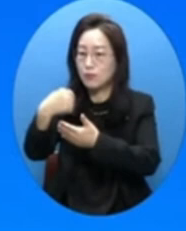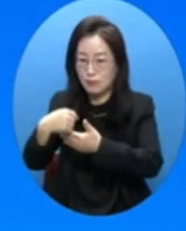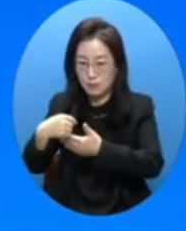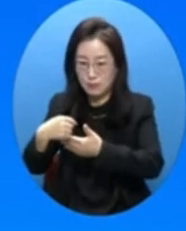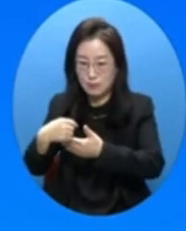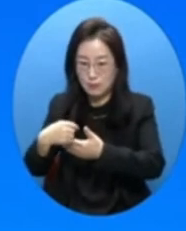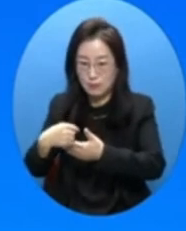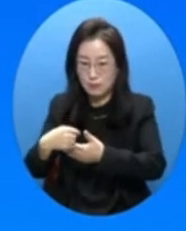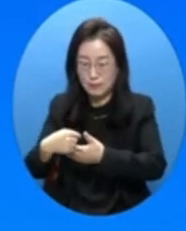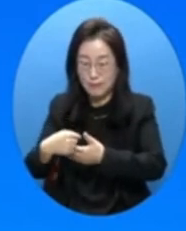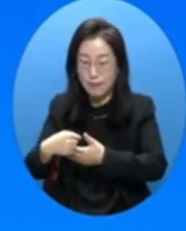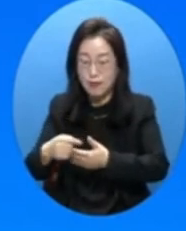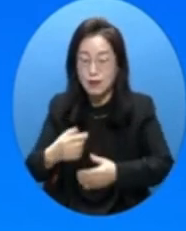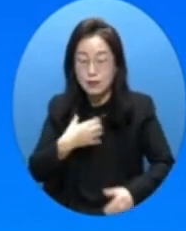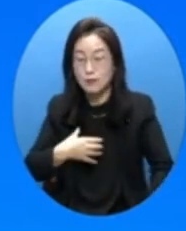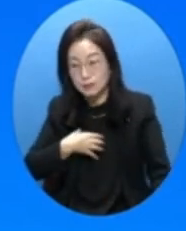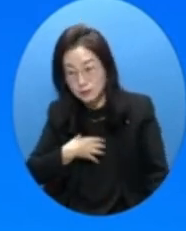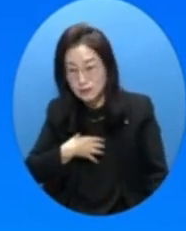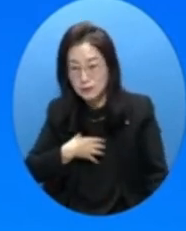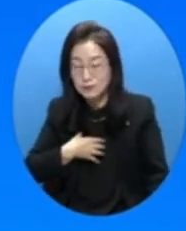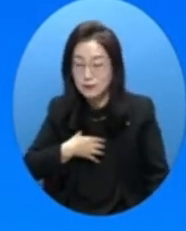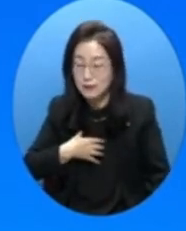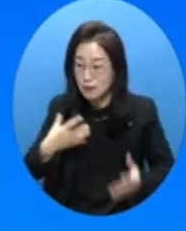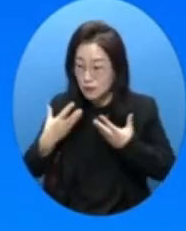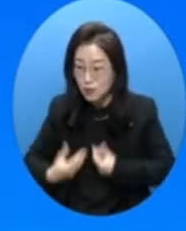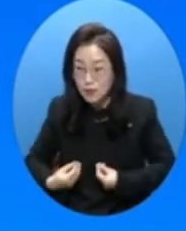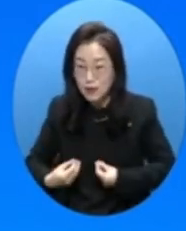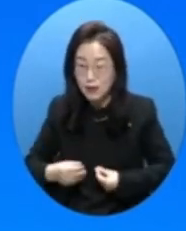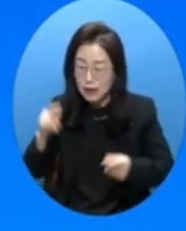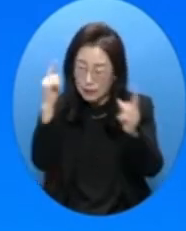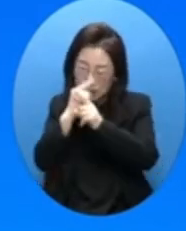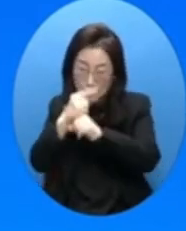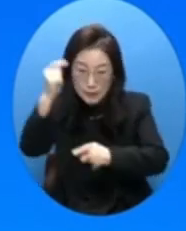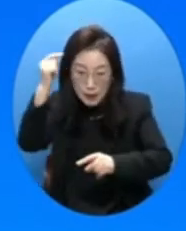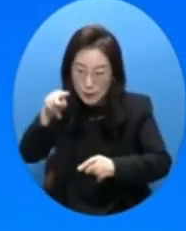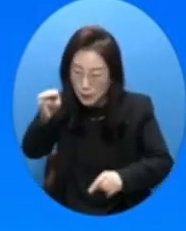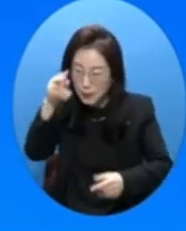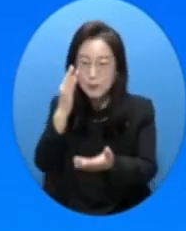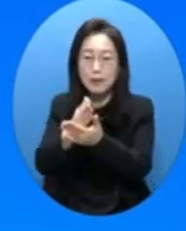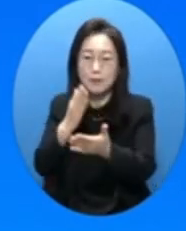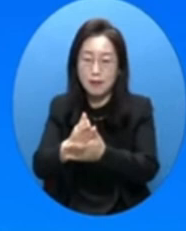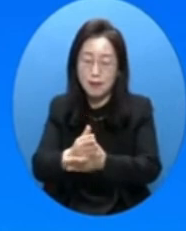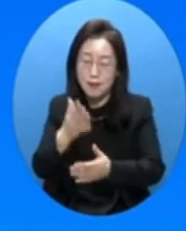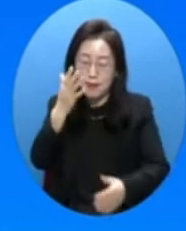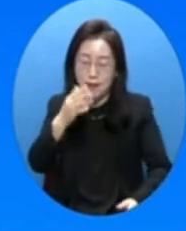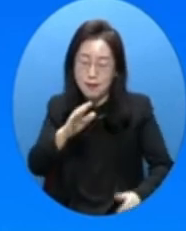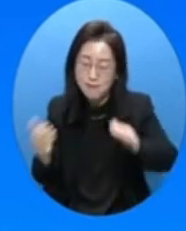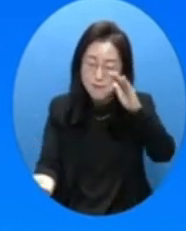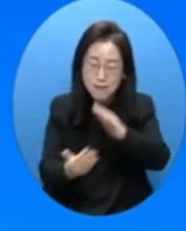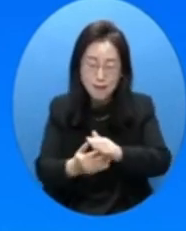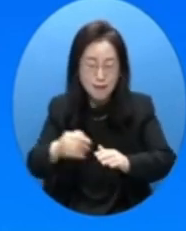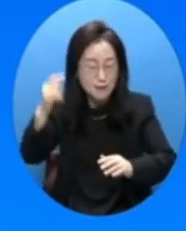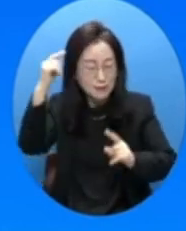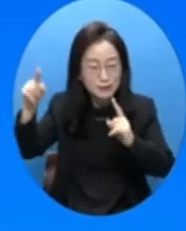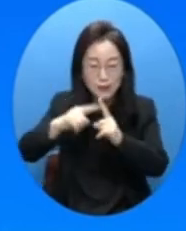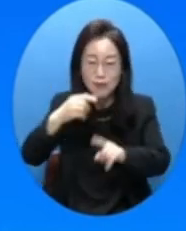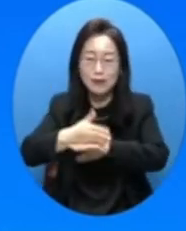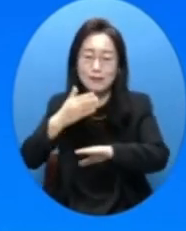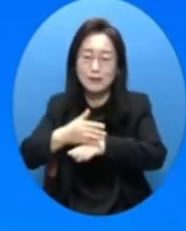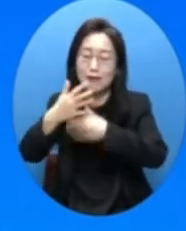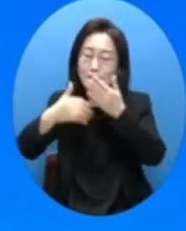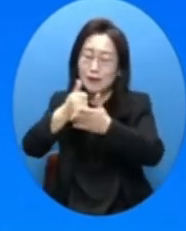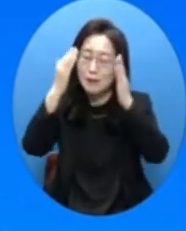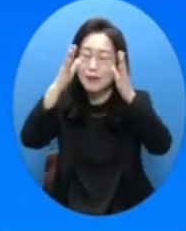것입니다. 그러므로 염려, 근심, 걱정, 절망 이런 부정적인 모습을 바라보지 말고 절대 긍정, 절대 감사로 주님만 바라보고 주님만